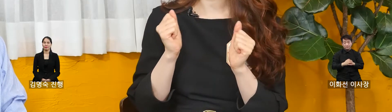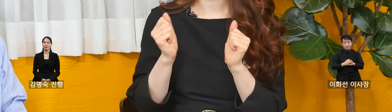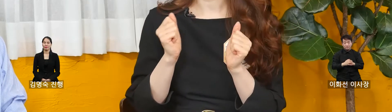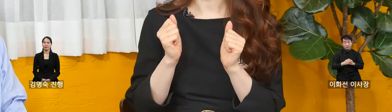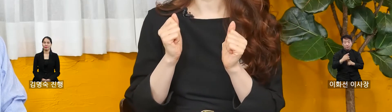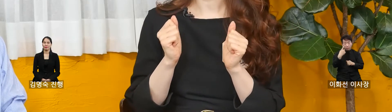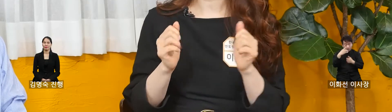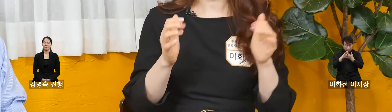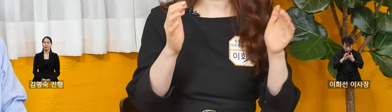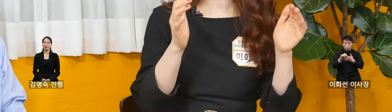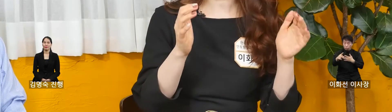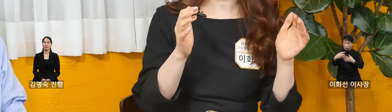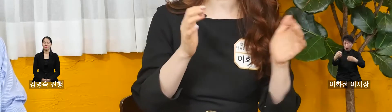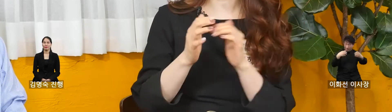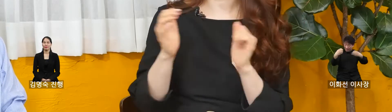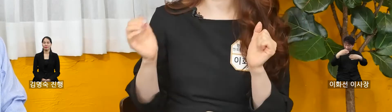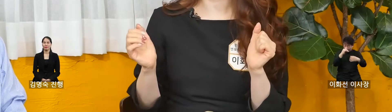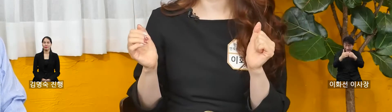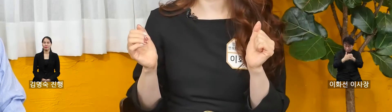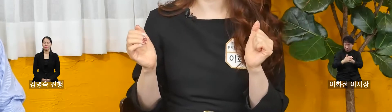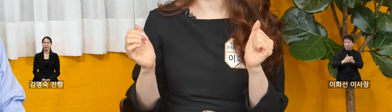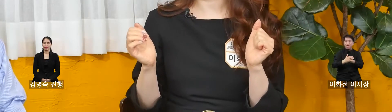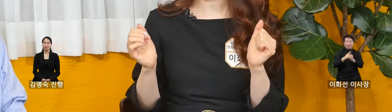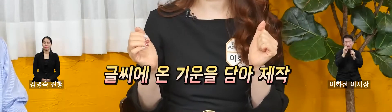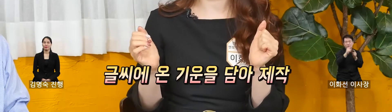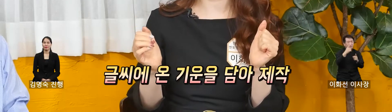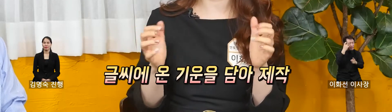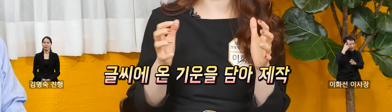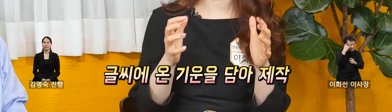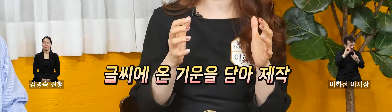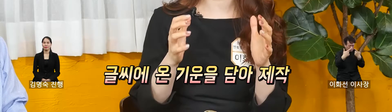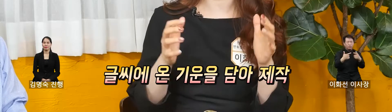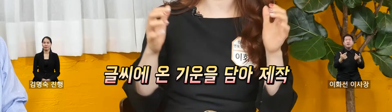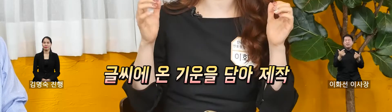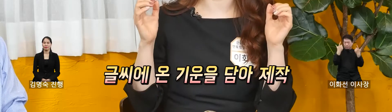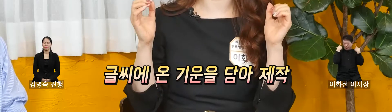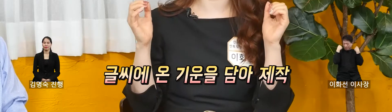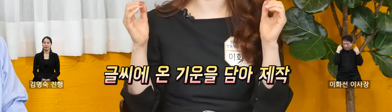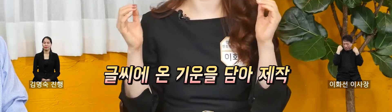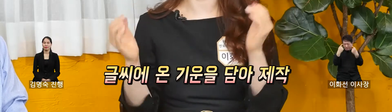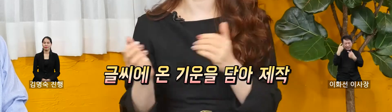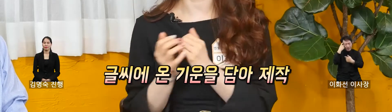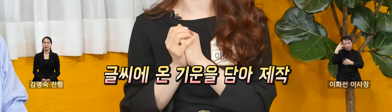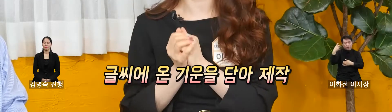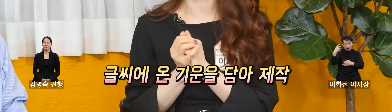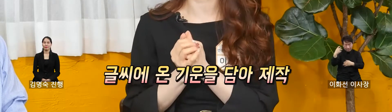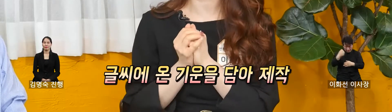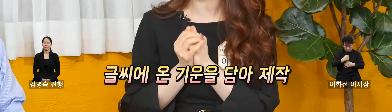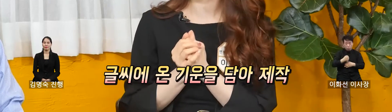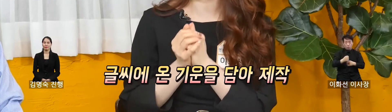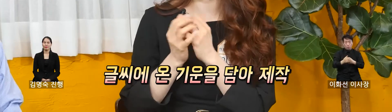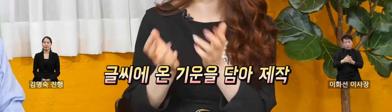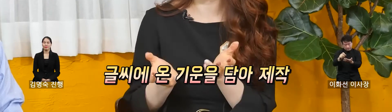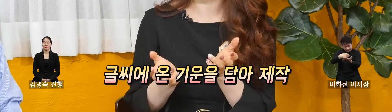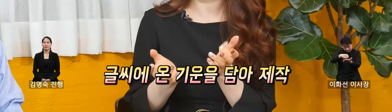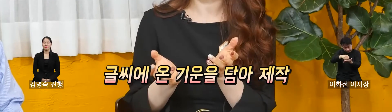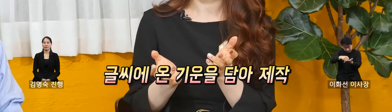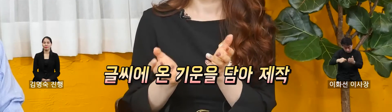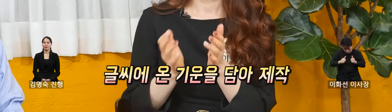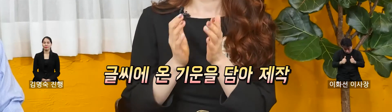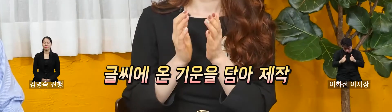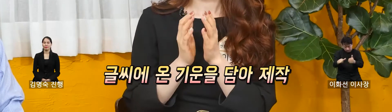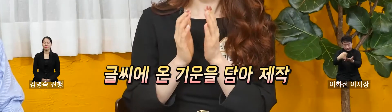기회다라고 생각했던 건 아니고 항상 한결같아야 된다라는 생각으로 글씨 하나에다가 제 온 마음을 다 담아서 써드리고